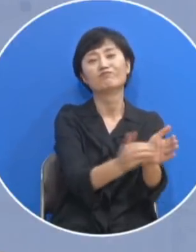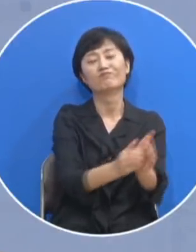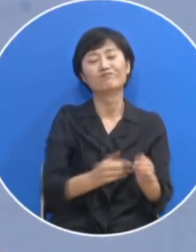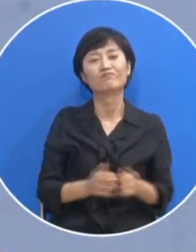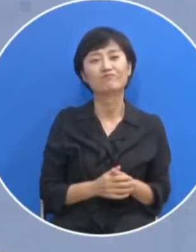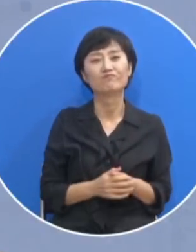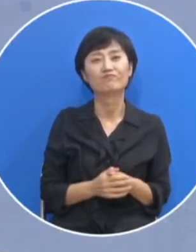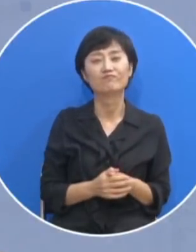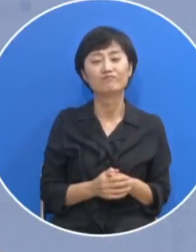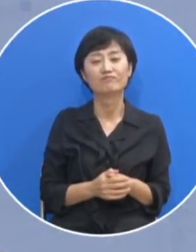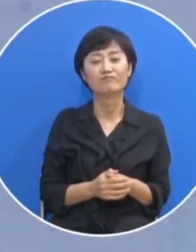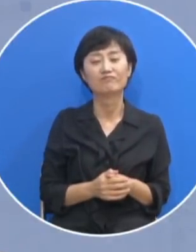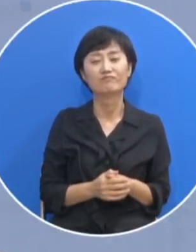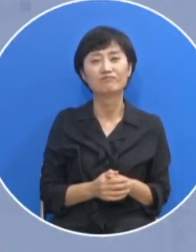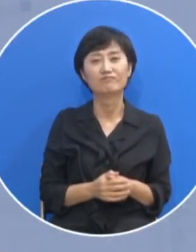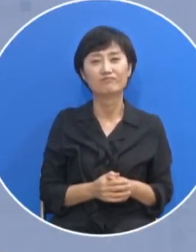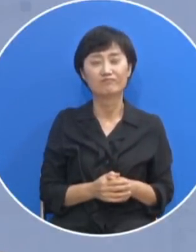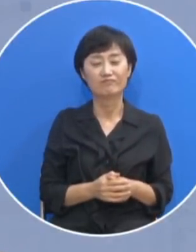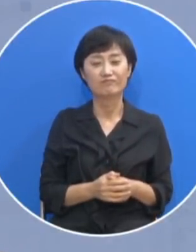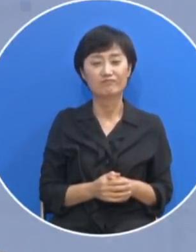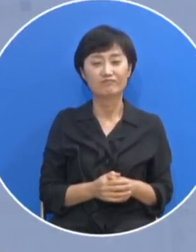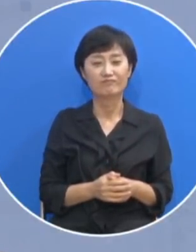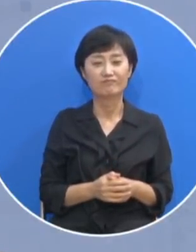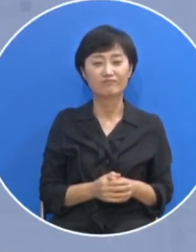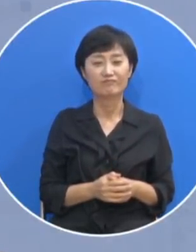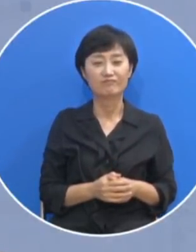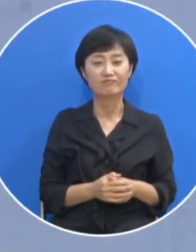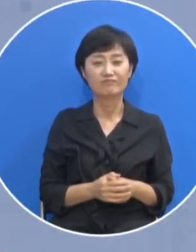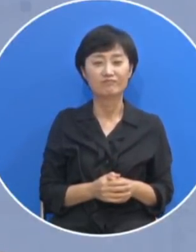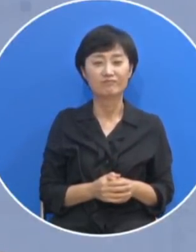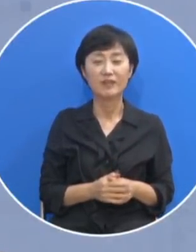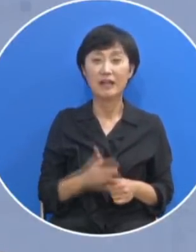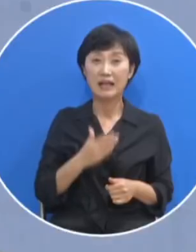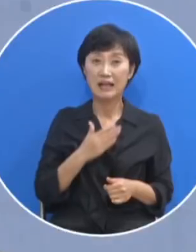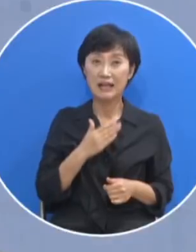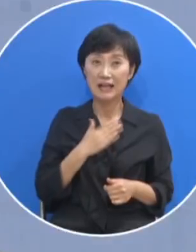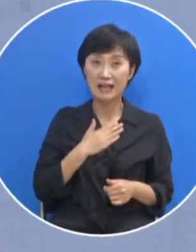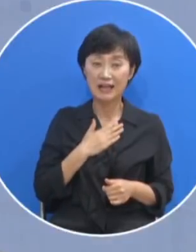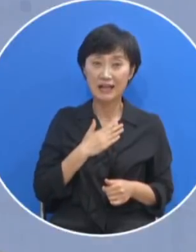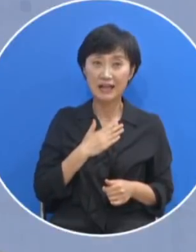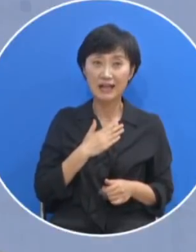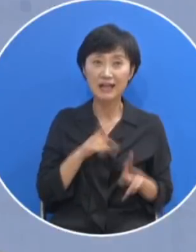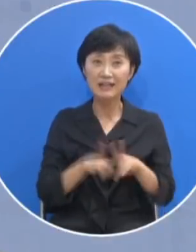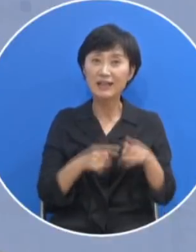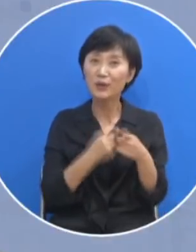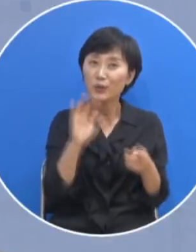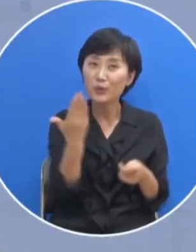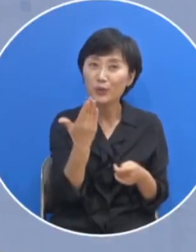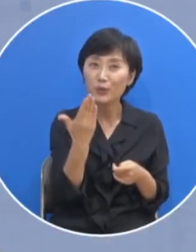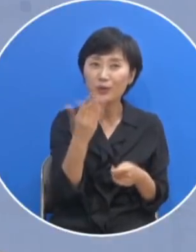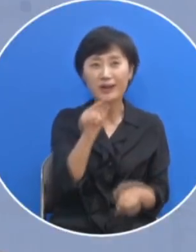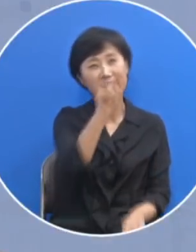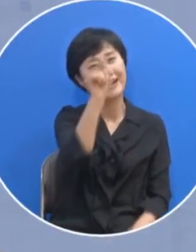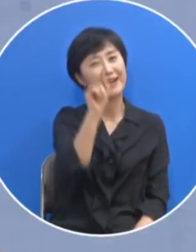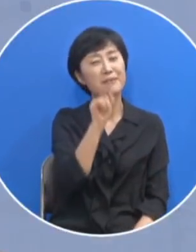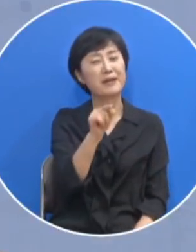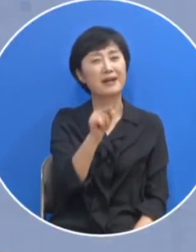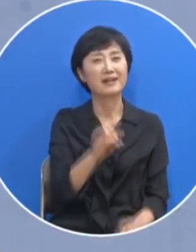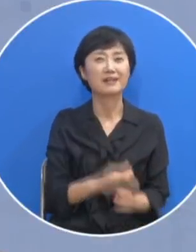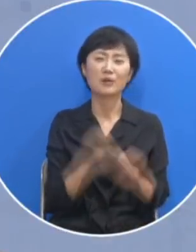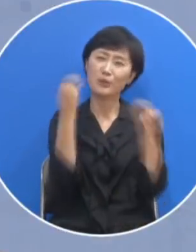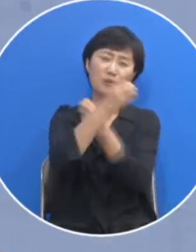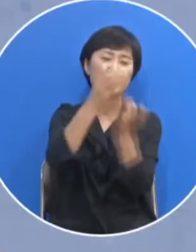피터 팬 썰 예 너무 머리가 도로 미르모 정 솔 있어 그 금 그 머리 어느 누구도 해서 애기야 2부 척 했을 때